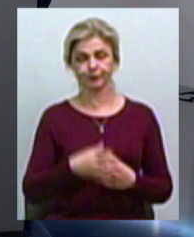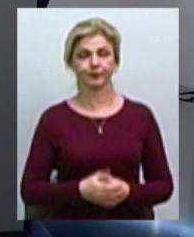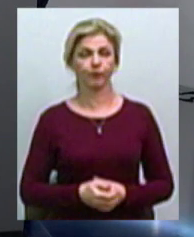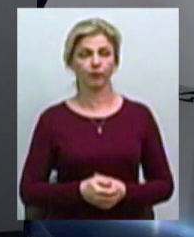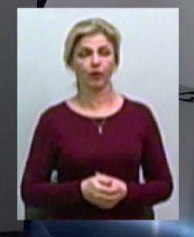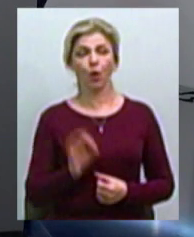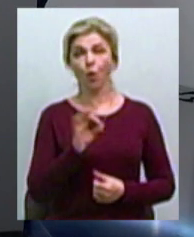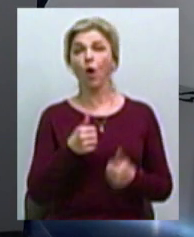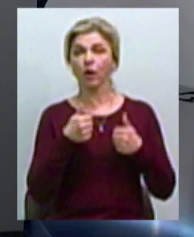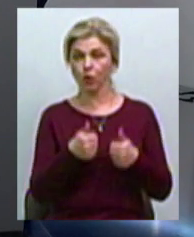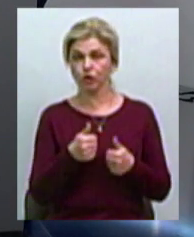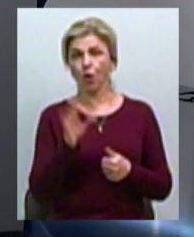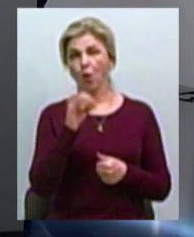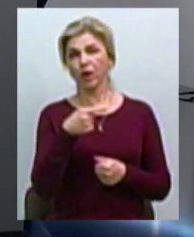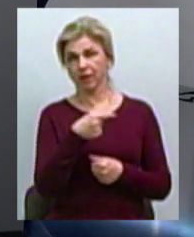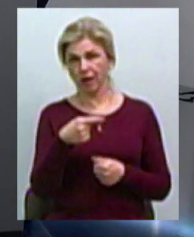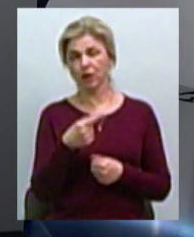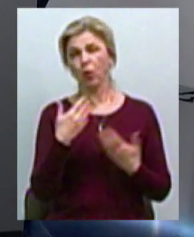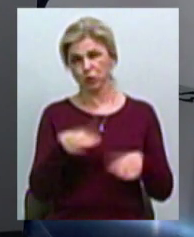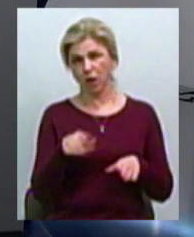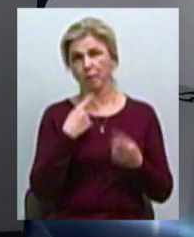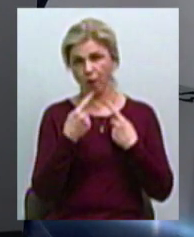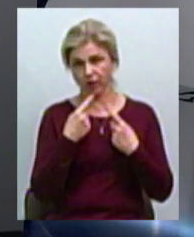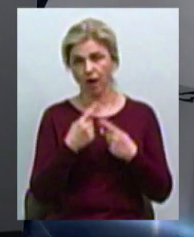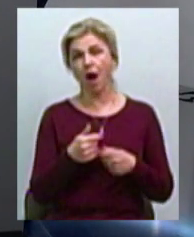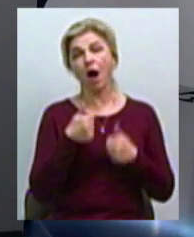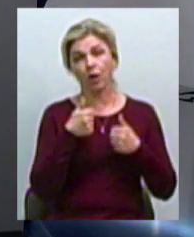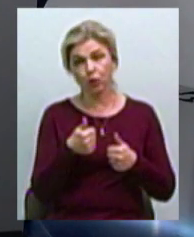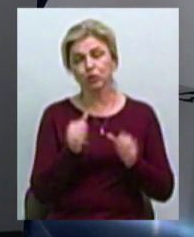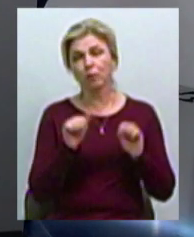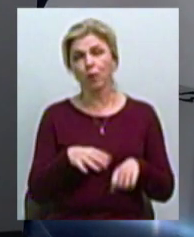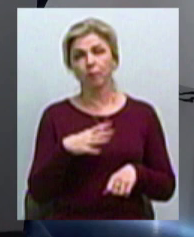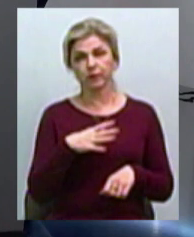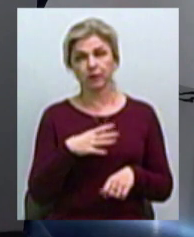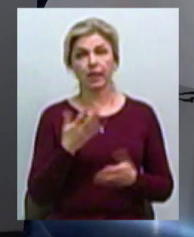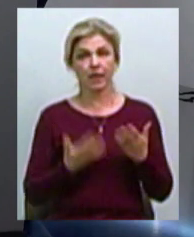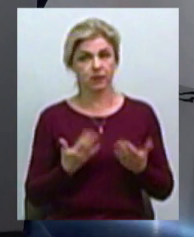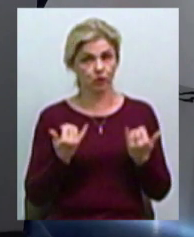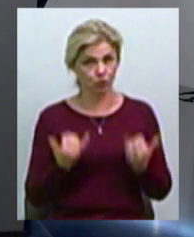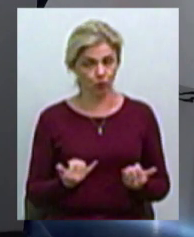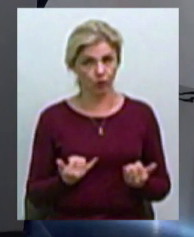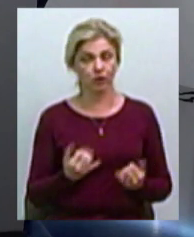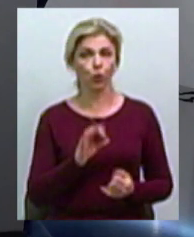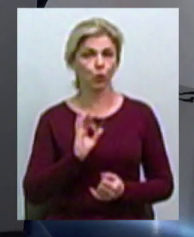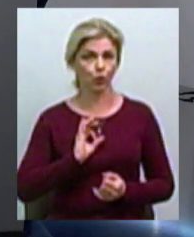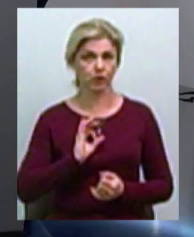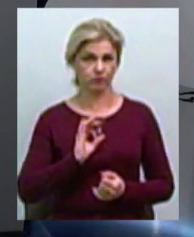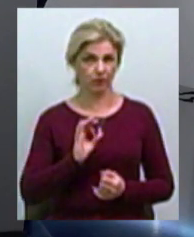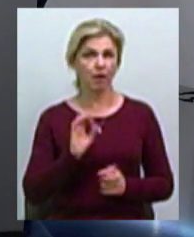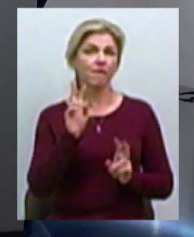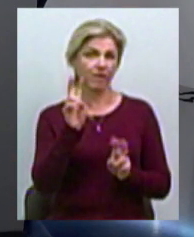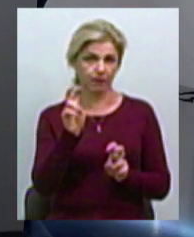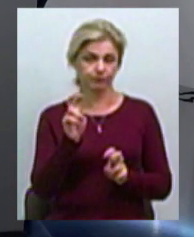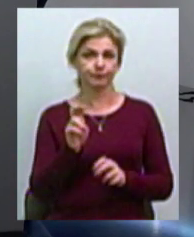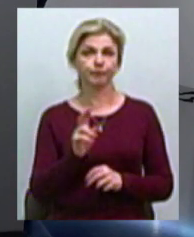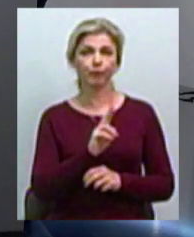позитивних наслідків, про негативні ми трохи вже поговорили. Позитивні наслідки можуть бути ось у чому. Якщо сьогодні є юридична особа або фізичні особи,